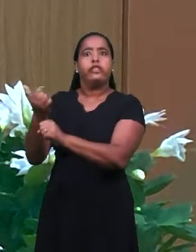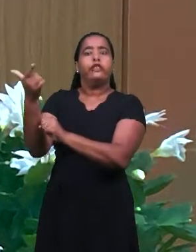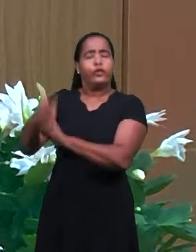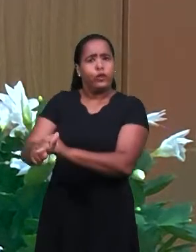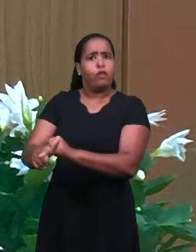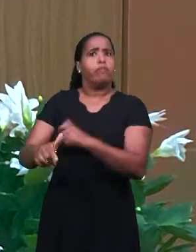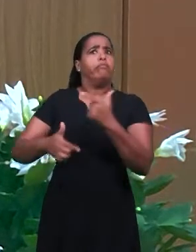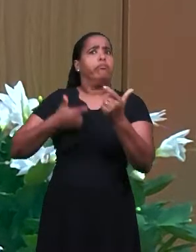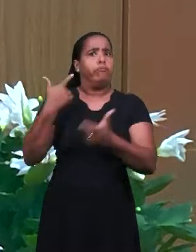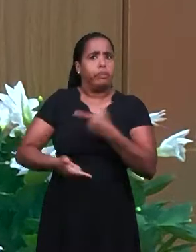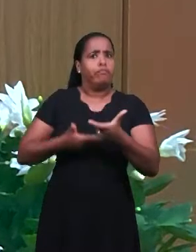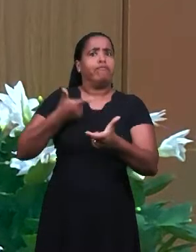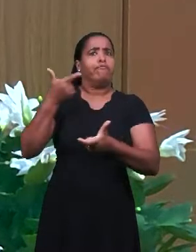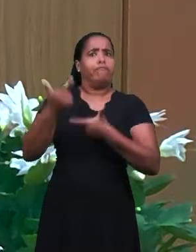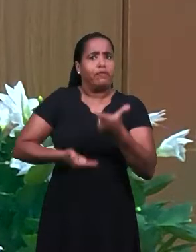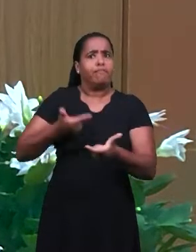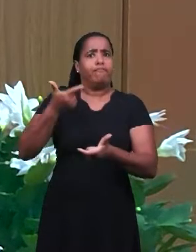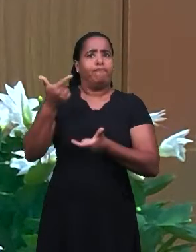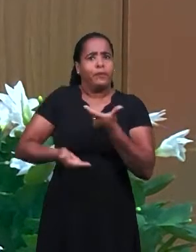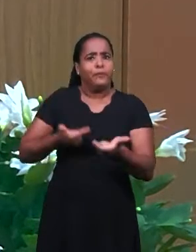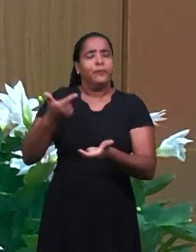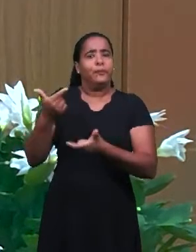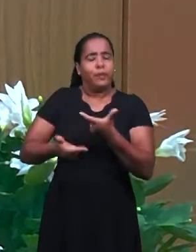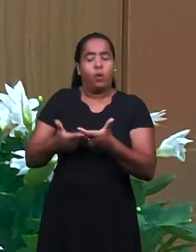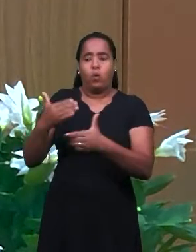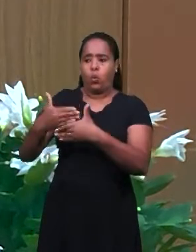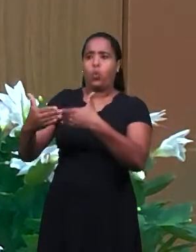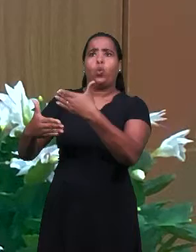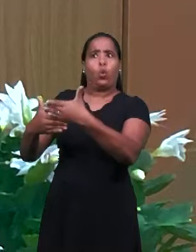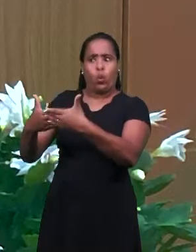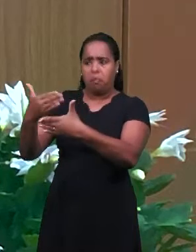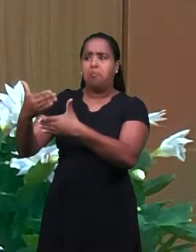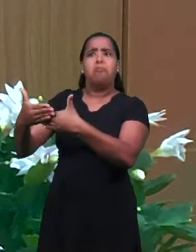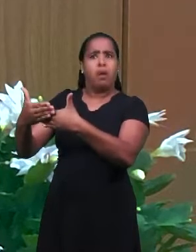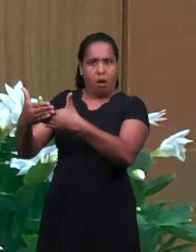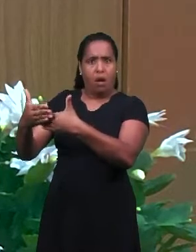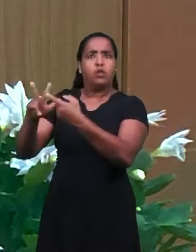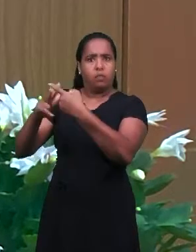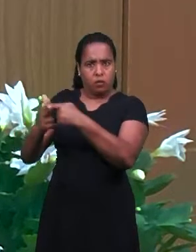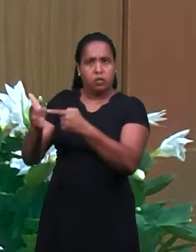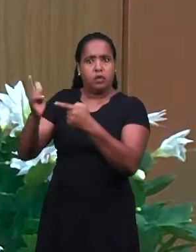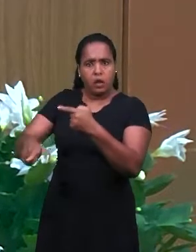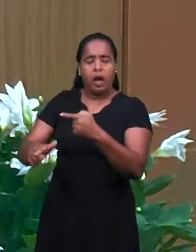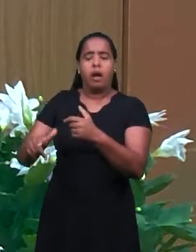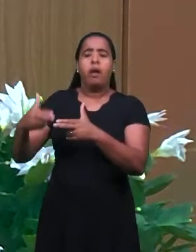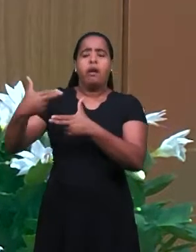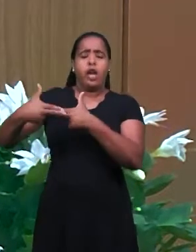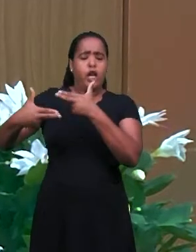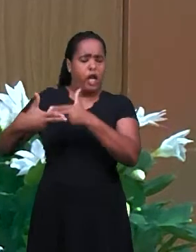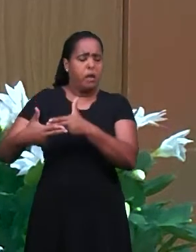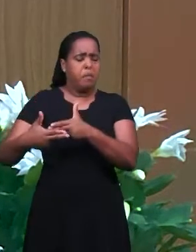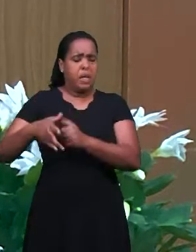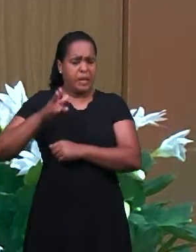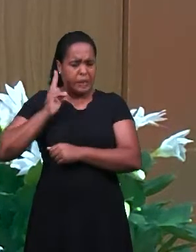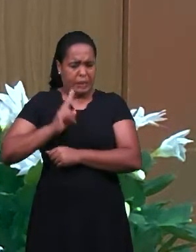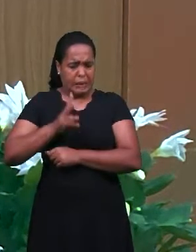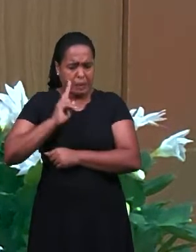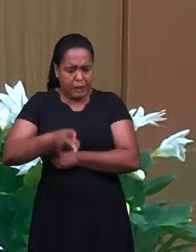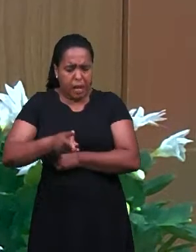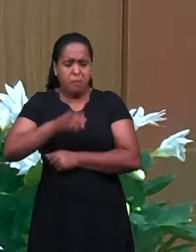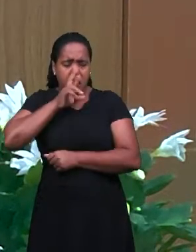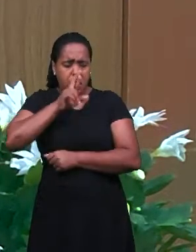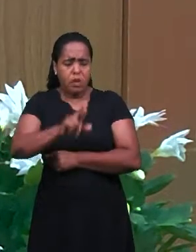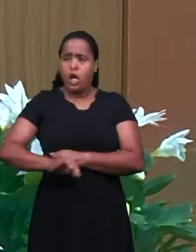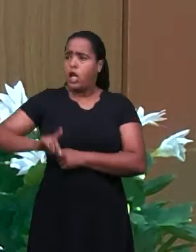восстановлению Иерусалима. Это была большая, серьезная борьба. И Неемия продолжал твердо, меня